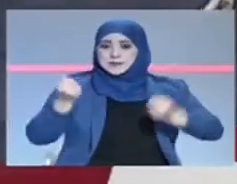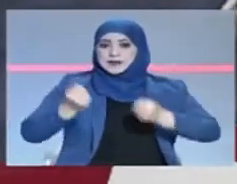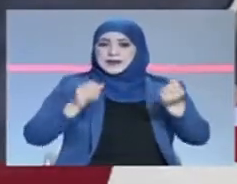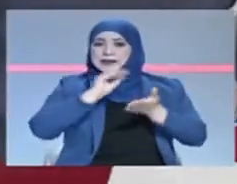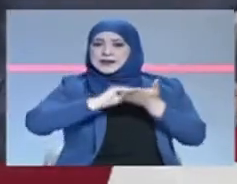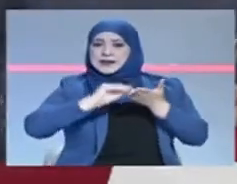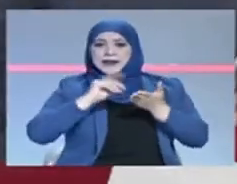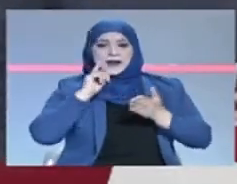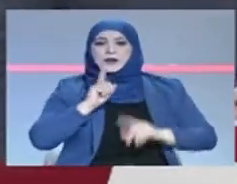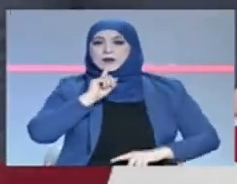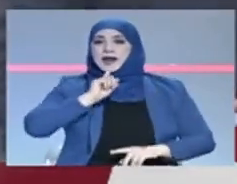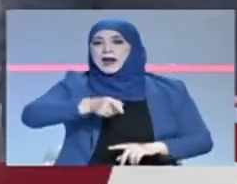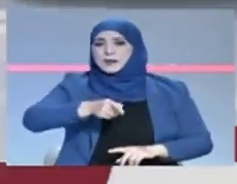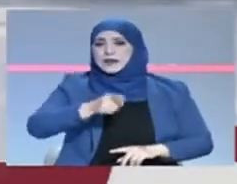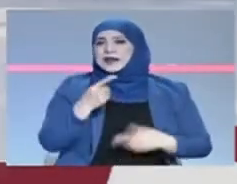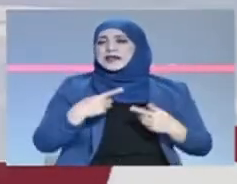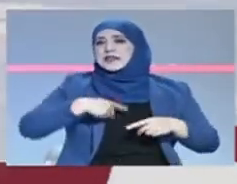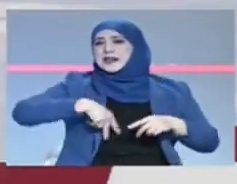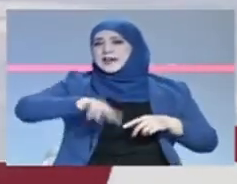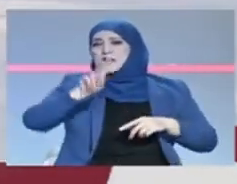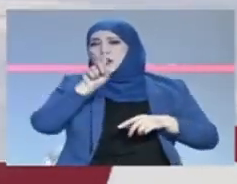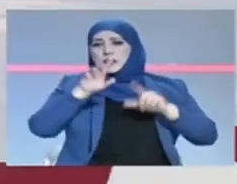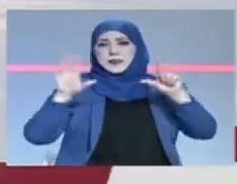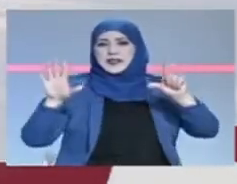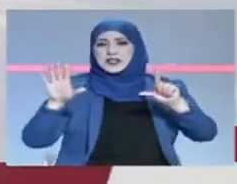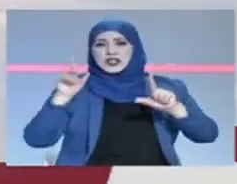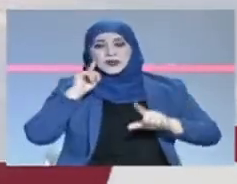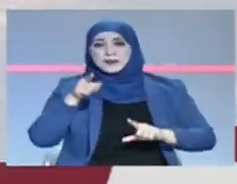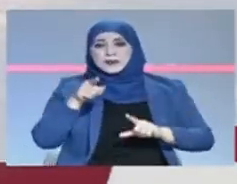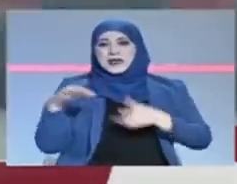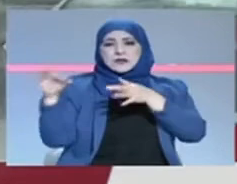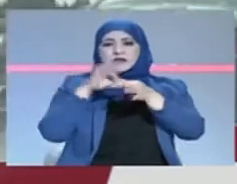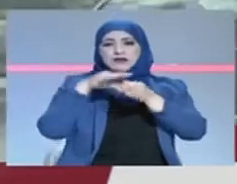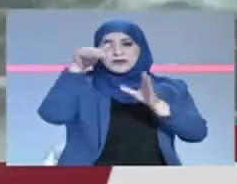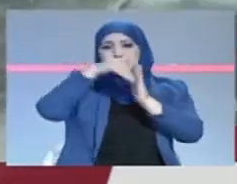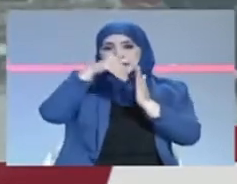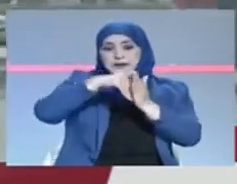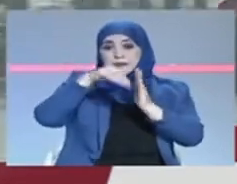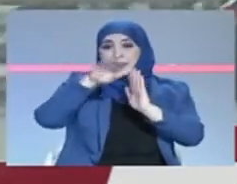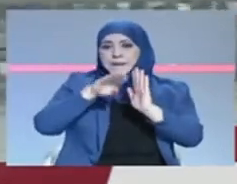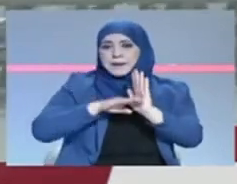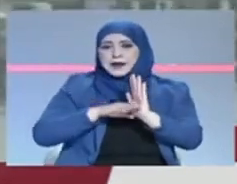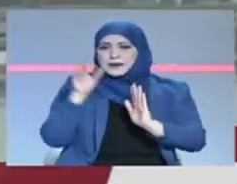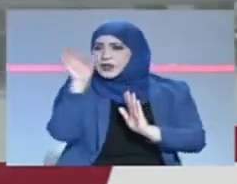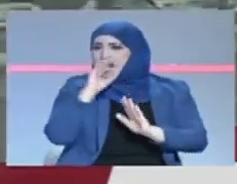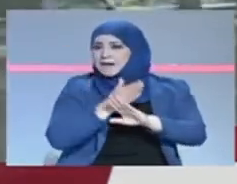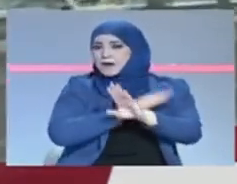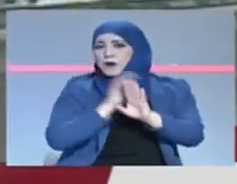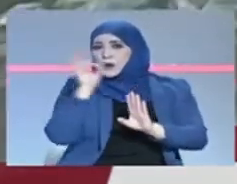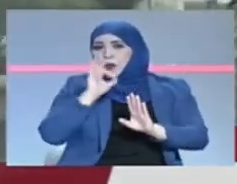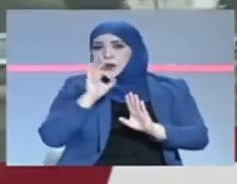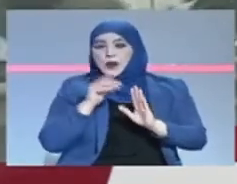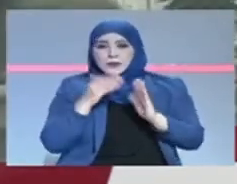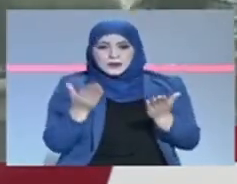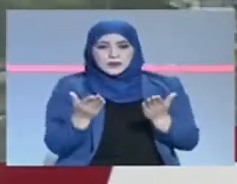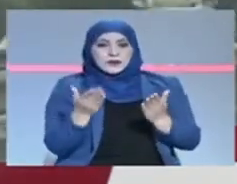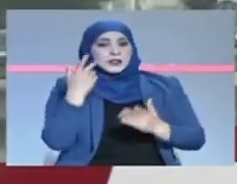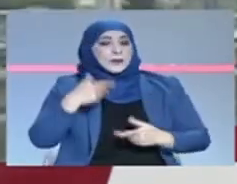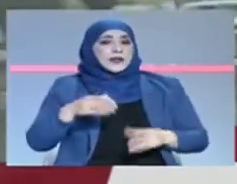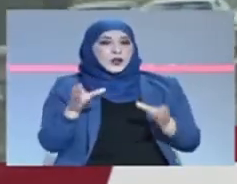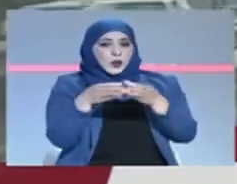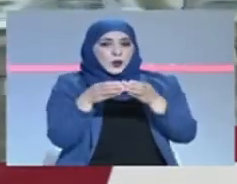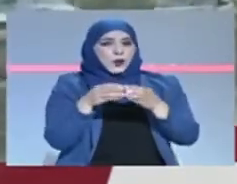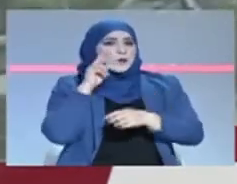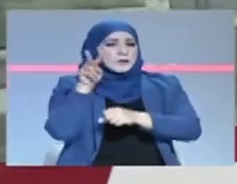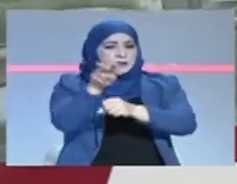وابرزها الامر الحكومي لسنه 17 و2000 الذي تضمن اضافه لم تكن موجوده، وذلك بتمكين اعوان